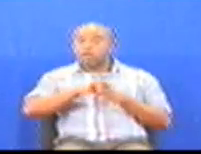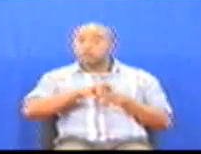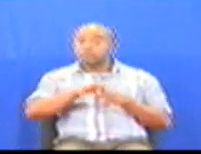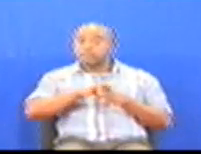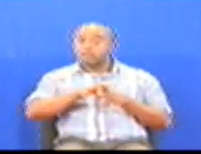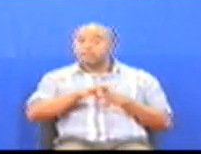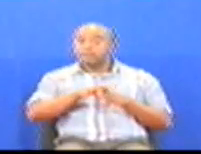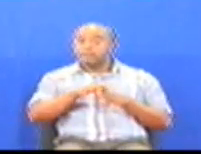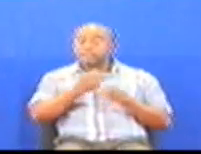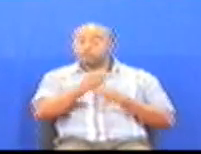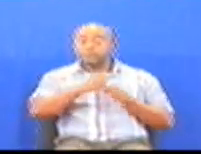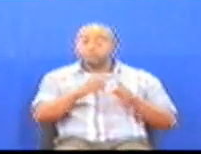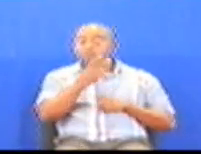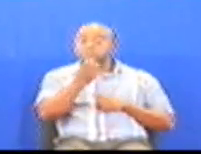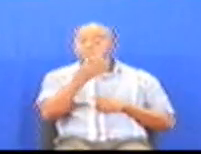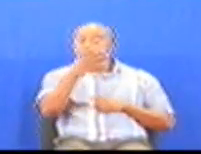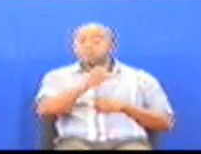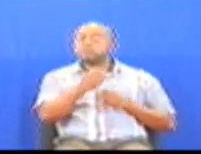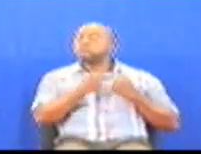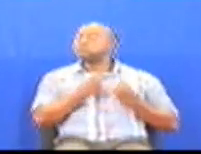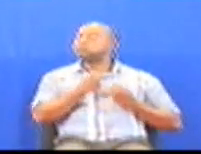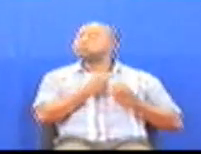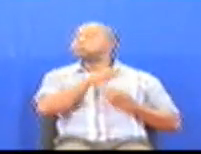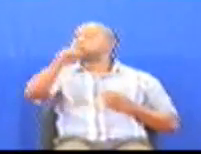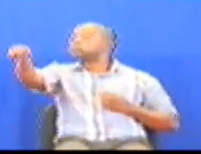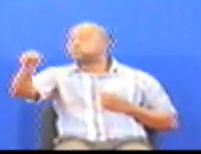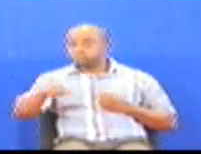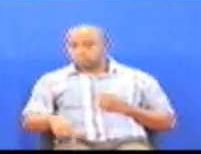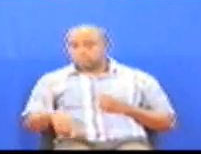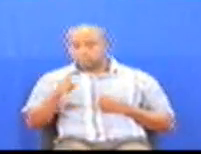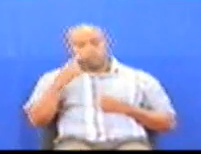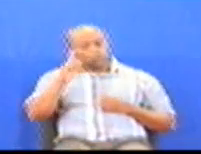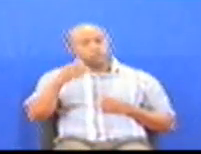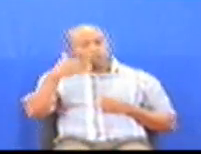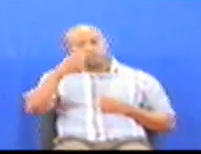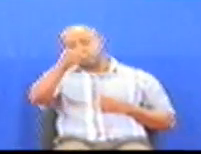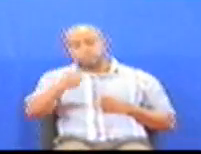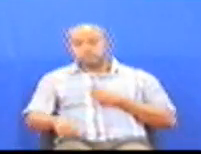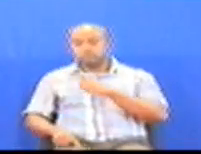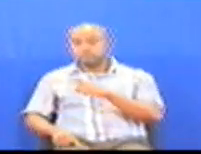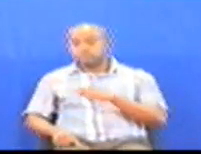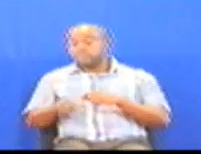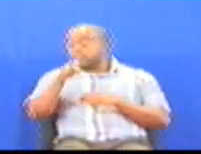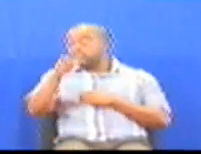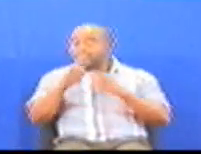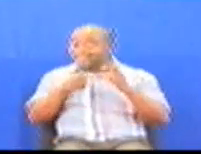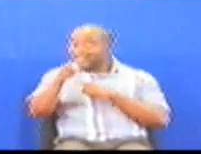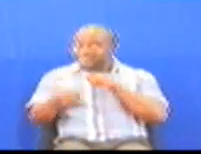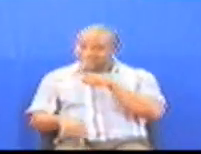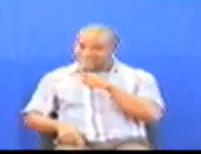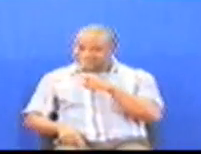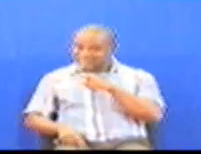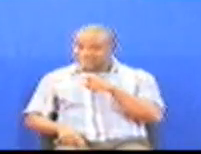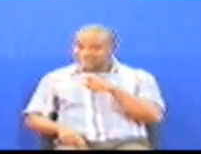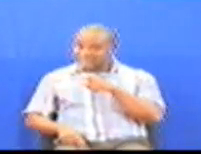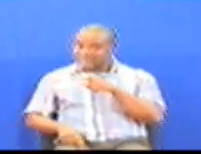umbali wa takriban kilomita 240. Mimi nadhani kuna umuhimu wa hali ya juu sana kwamba kata hii ya Tunguli ambayo iko